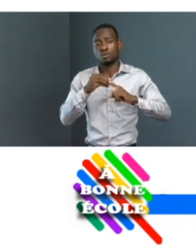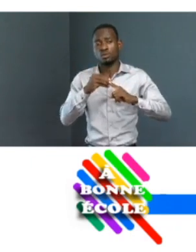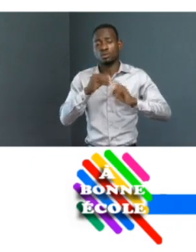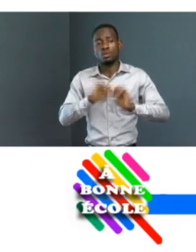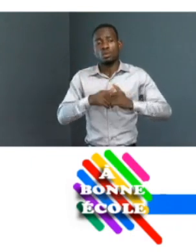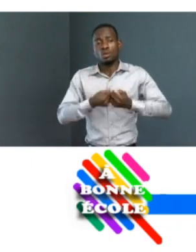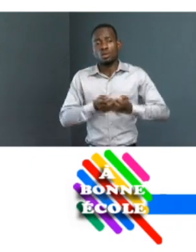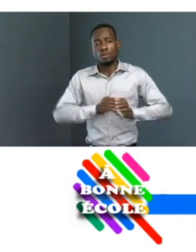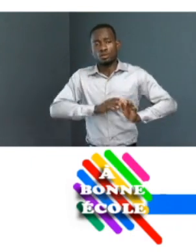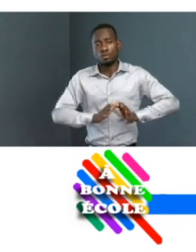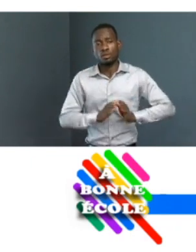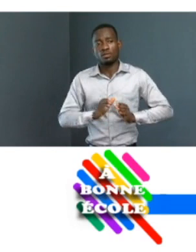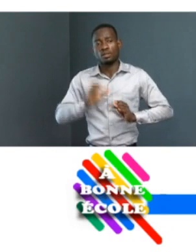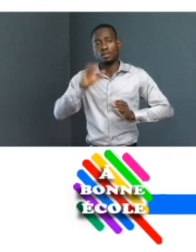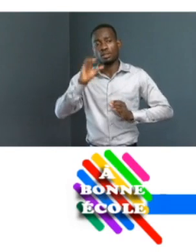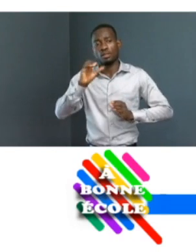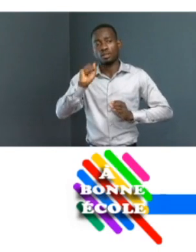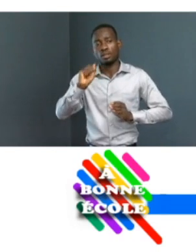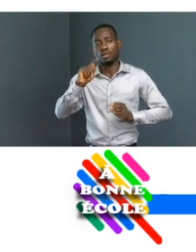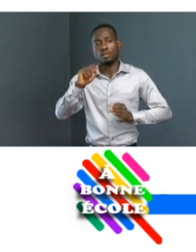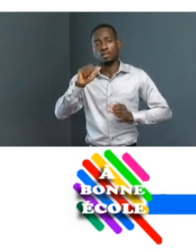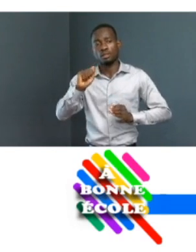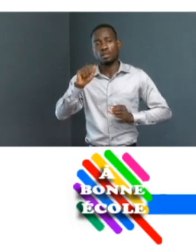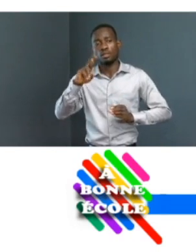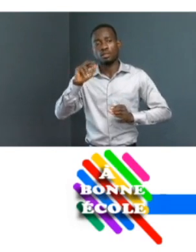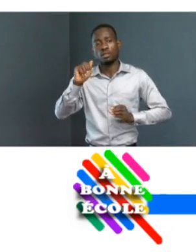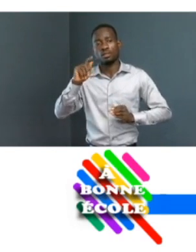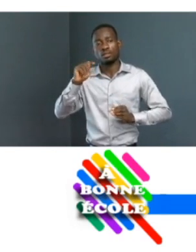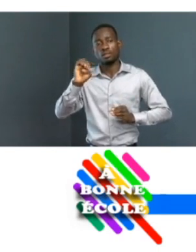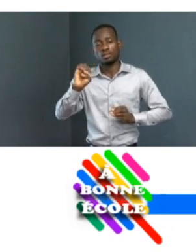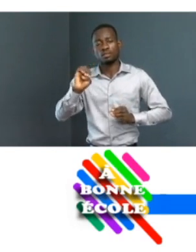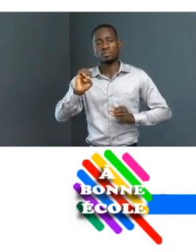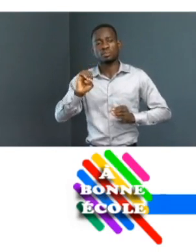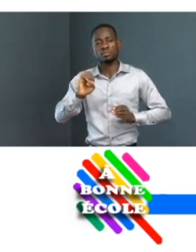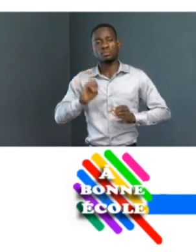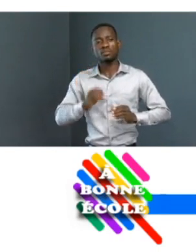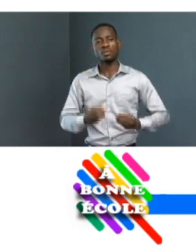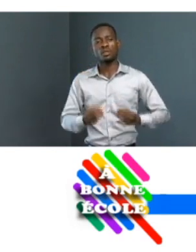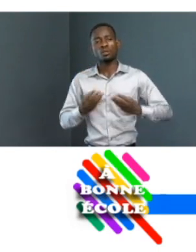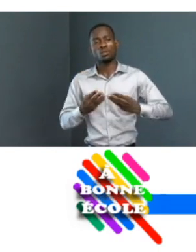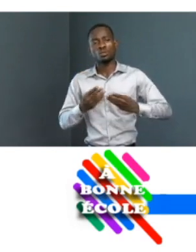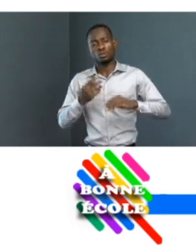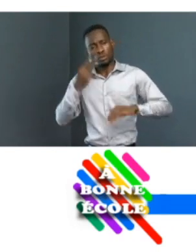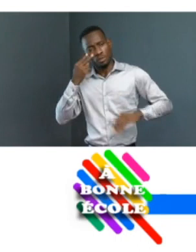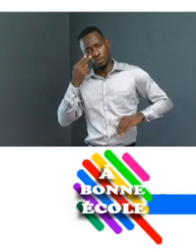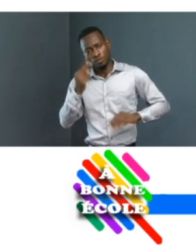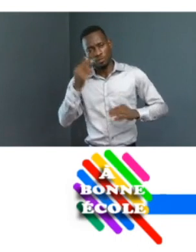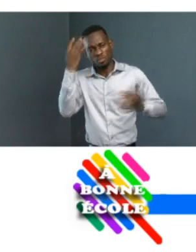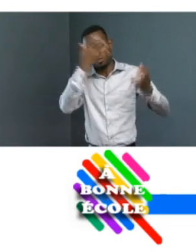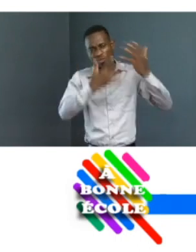Comment se manifeste la cataracte? La cataracte provoque une vision